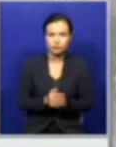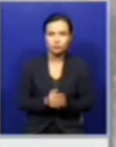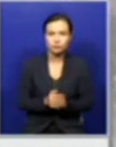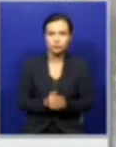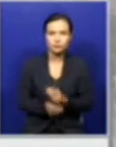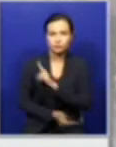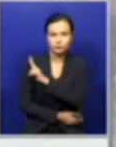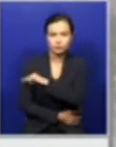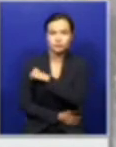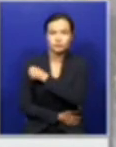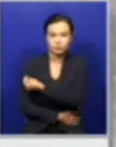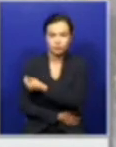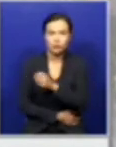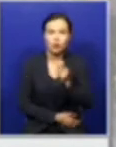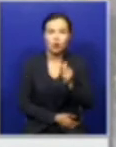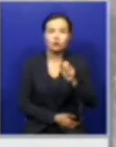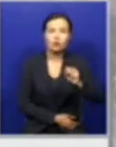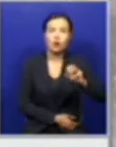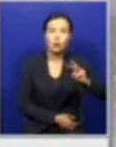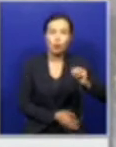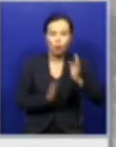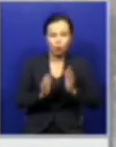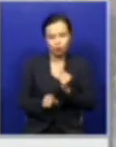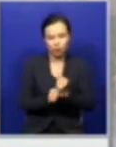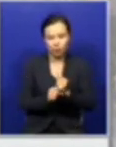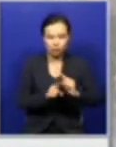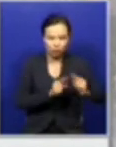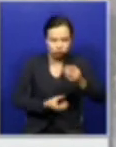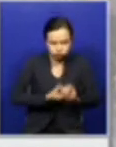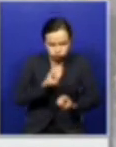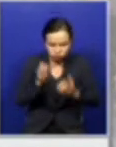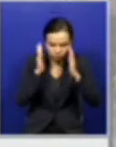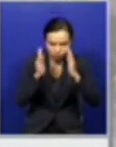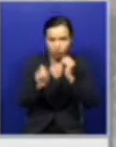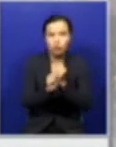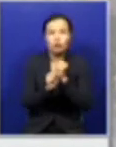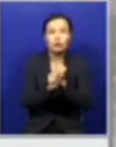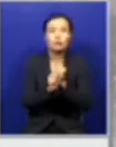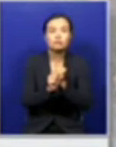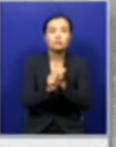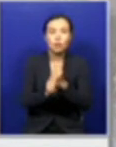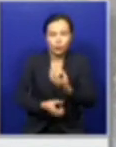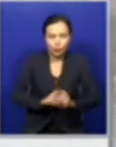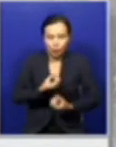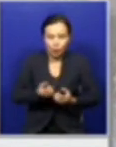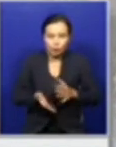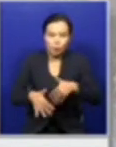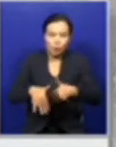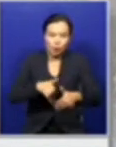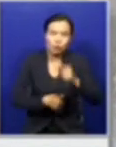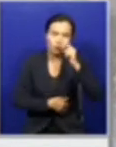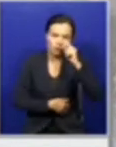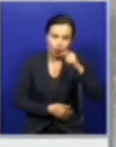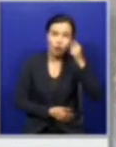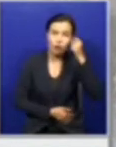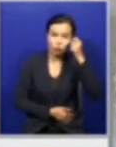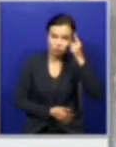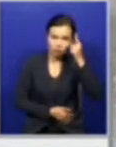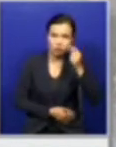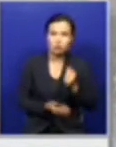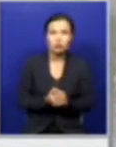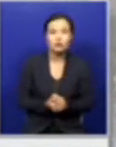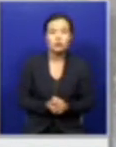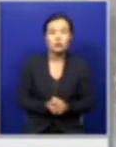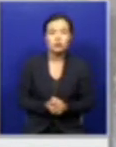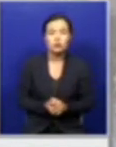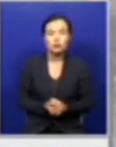พทย์แล้วก็อสม.บุคลากรทุกคนที่ทุ่มเทนะครับแล้วก็ท้ายสุดก็คือความเสียสละของคนไทยที่เข้าใจนะครับในการบริหารงาน